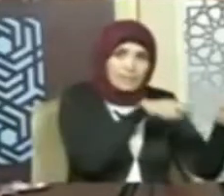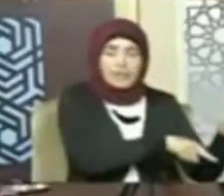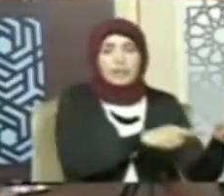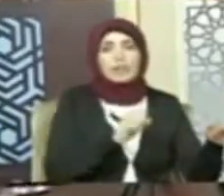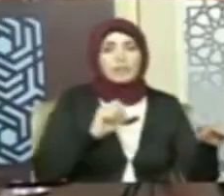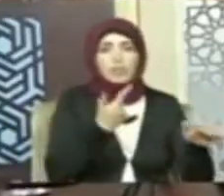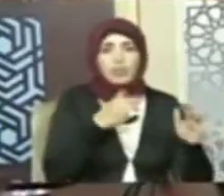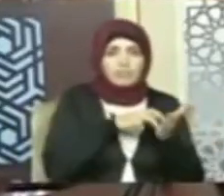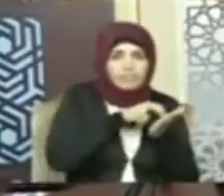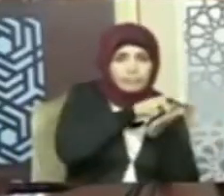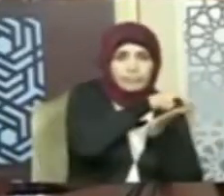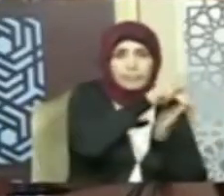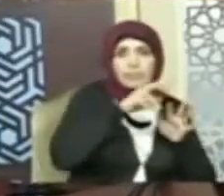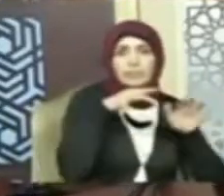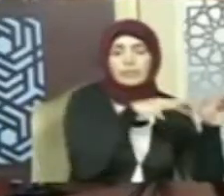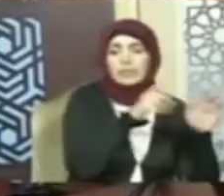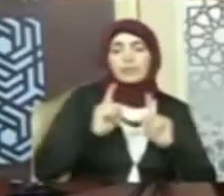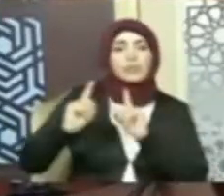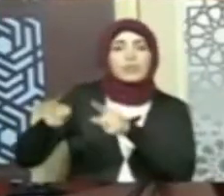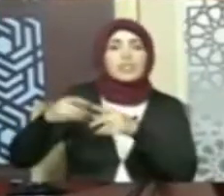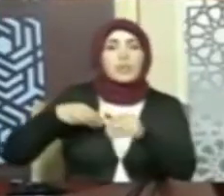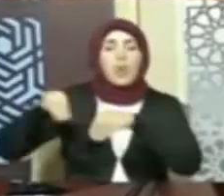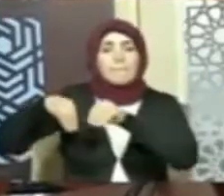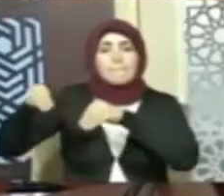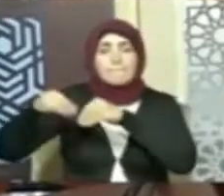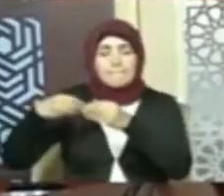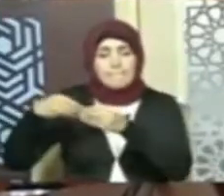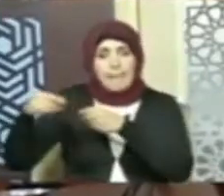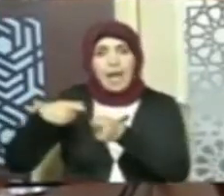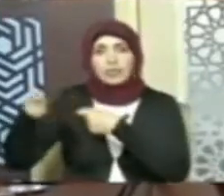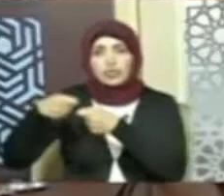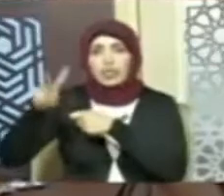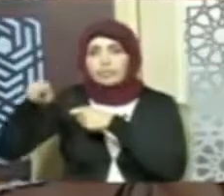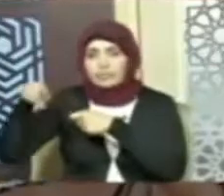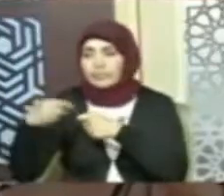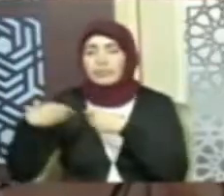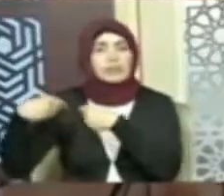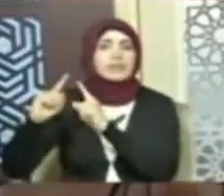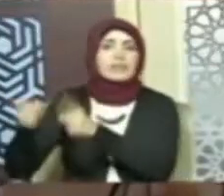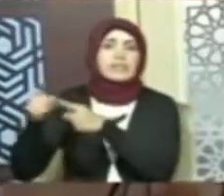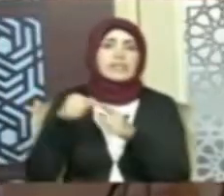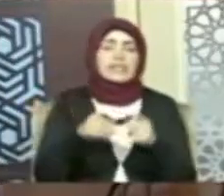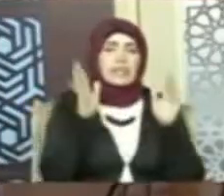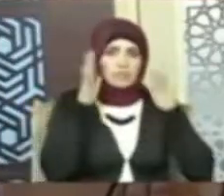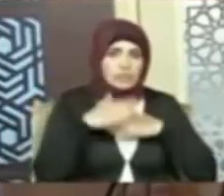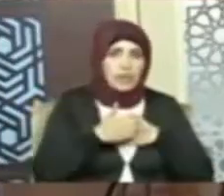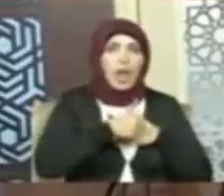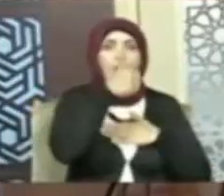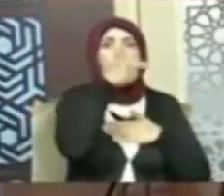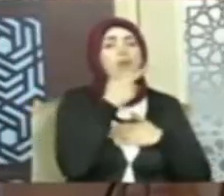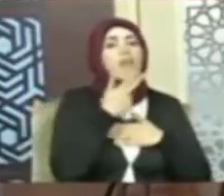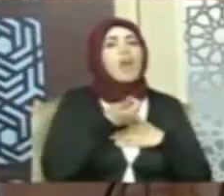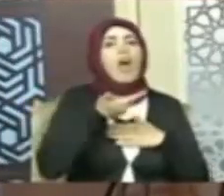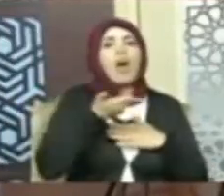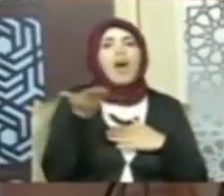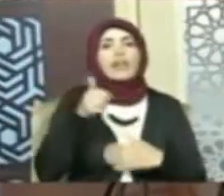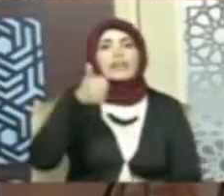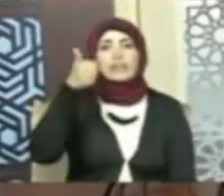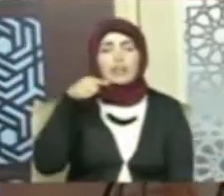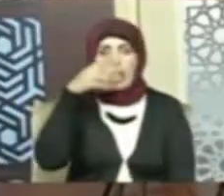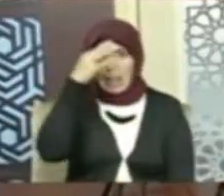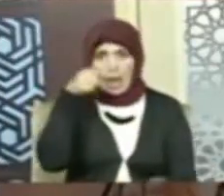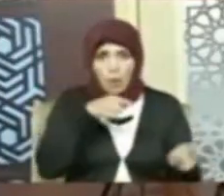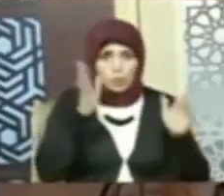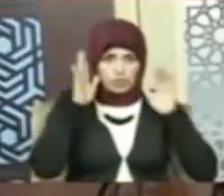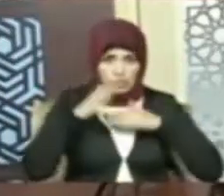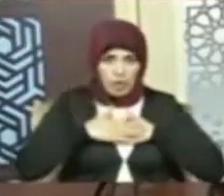البيع ذلكم خير لكم إن كنتم تعلمون. فإذا قضيت الصلاة فانتشروا في